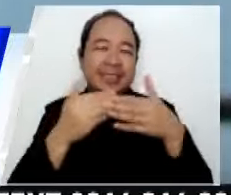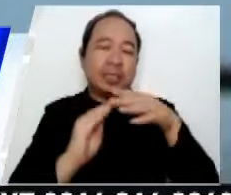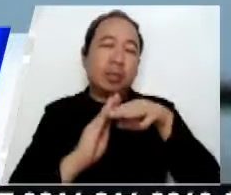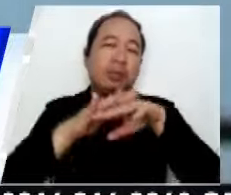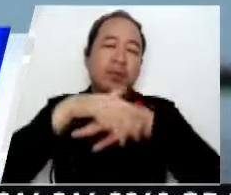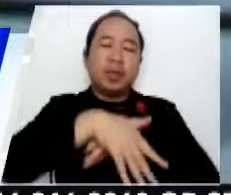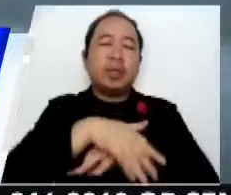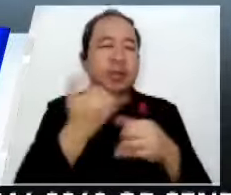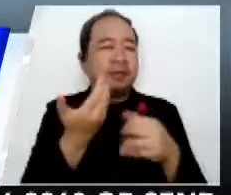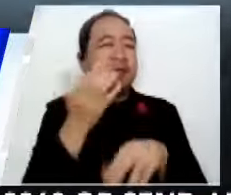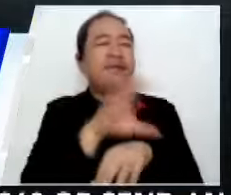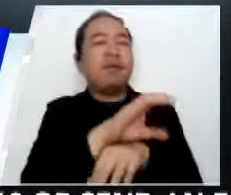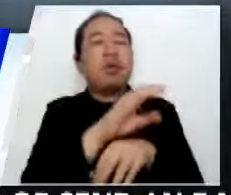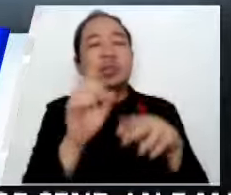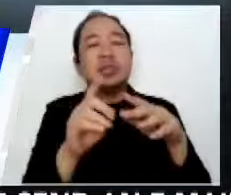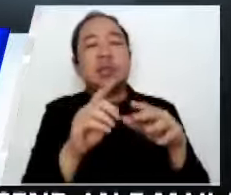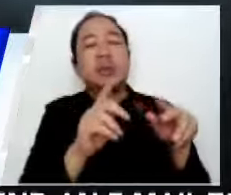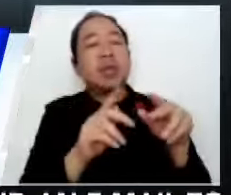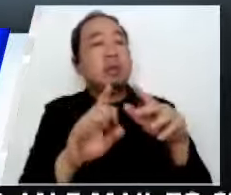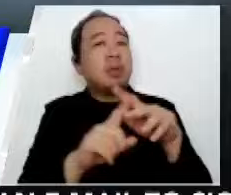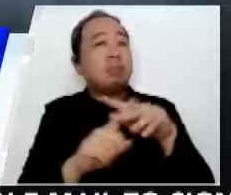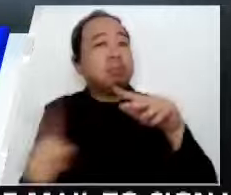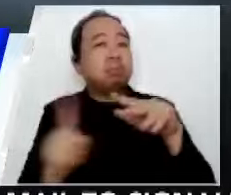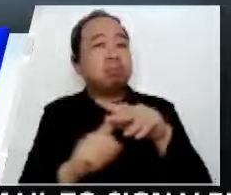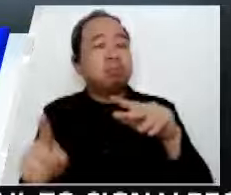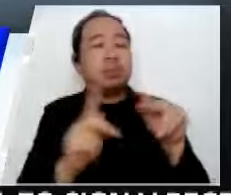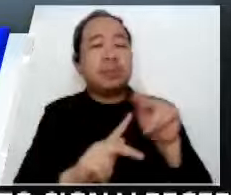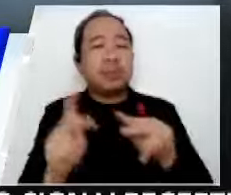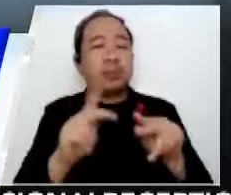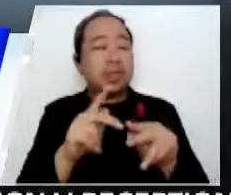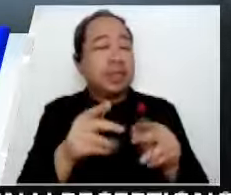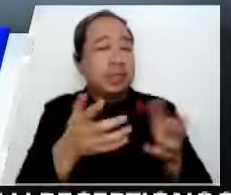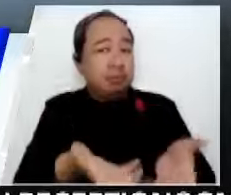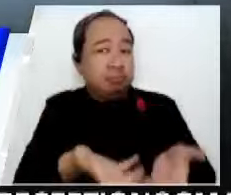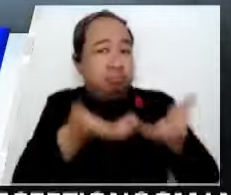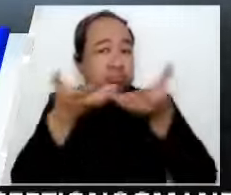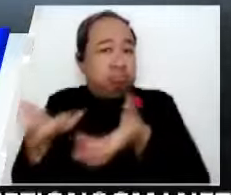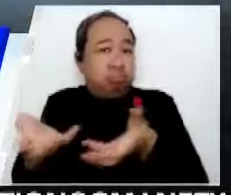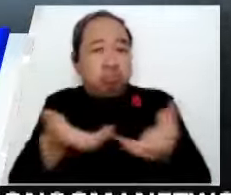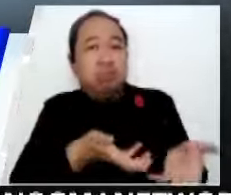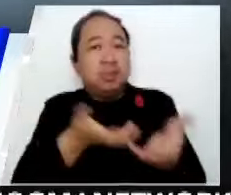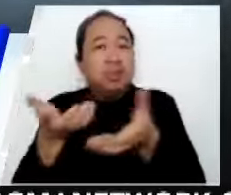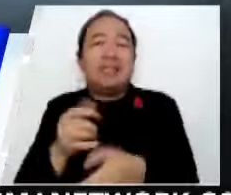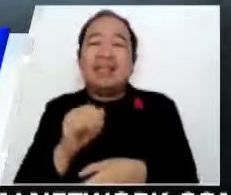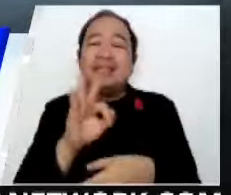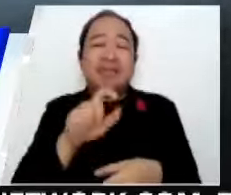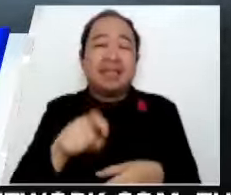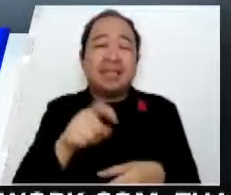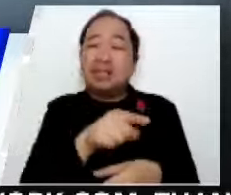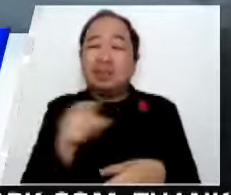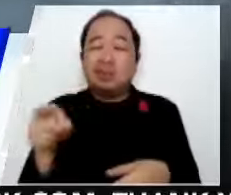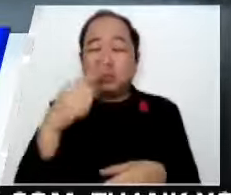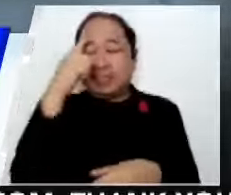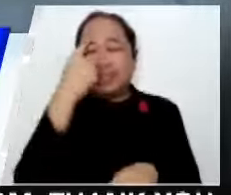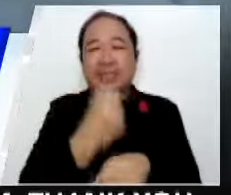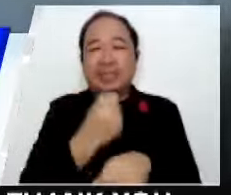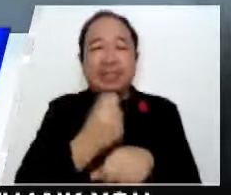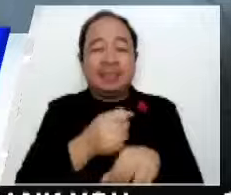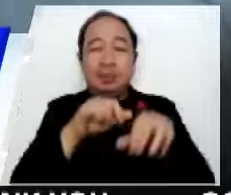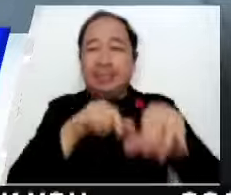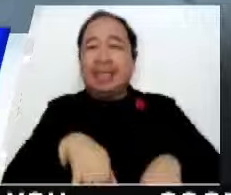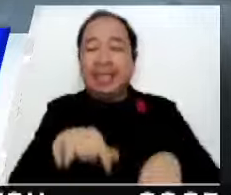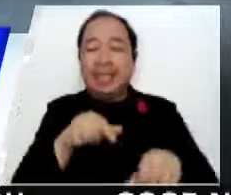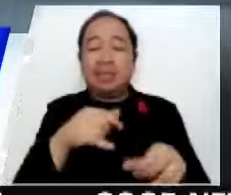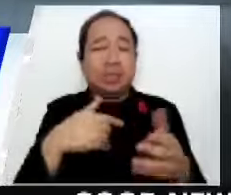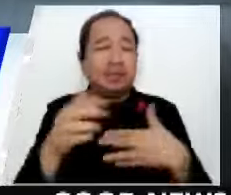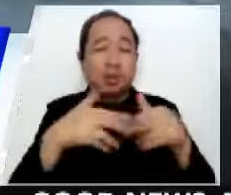mga binahang lugar. Bubuhatin nila kung kinakailangan ng mga residente magmamatigas na umalis kahit baha na sa kanilang lugar dahil